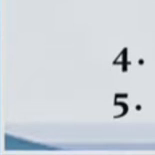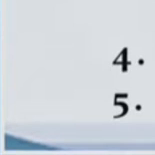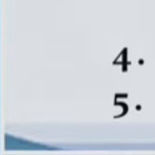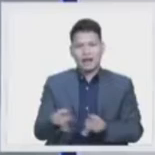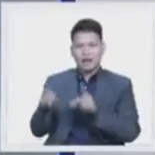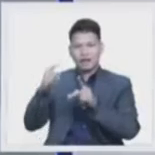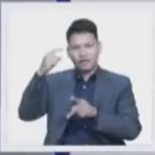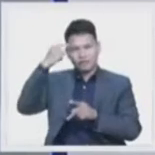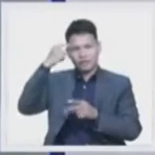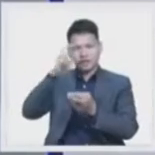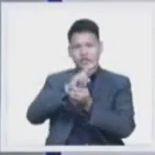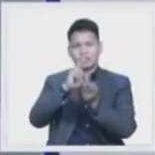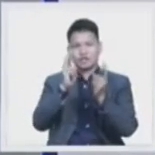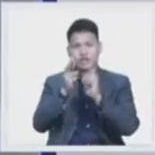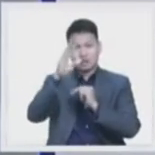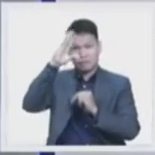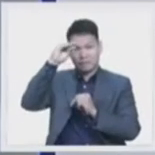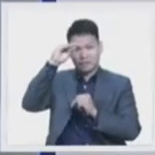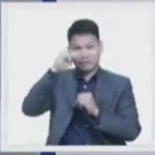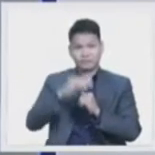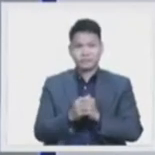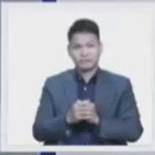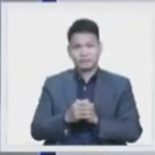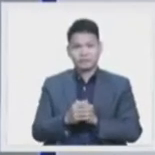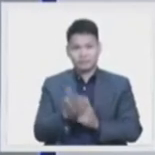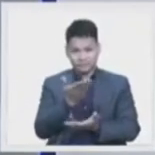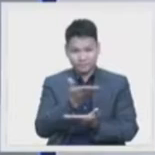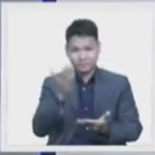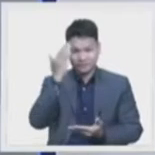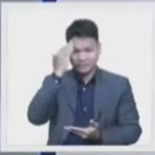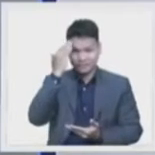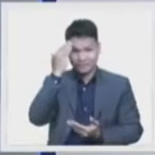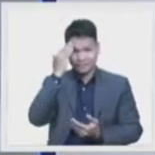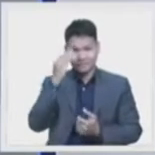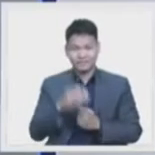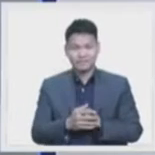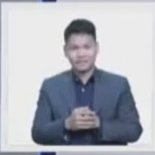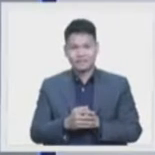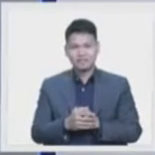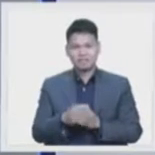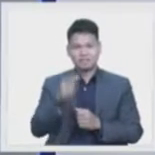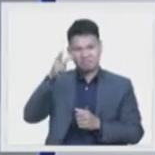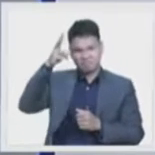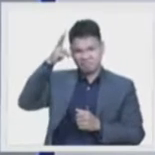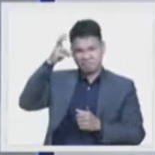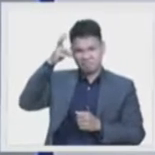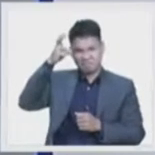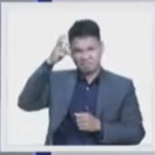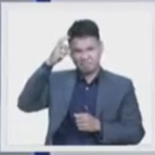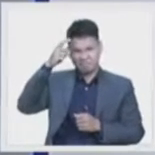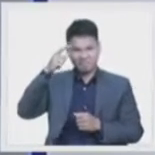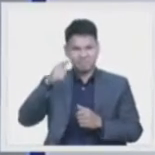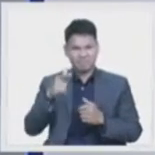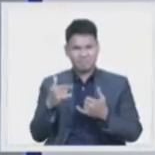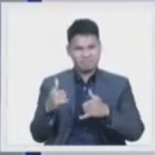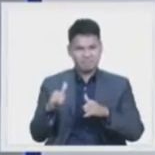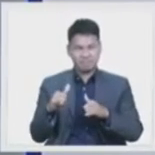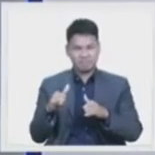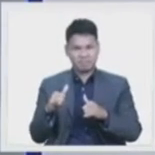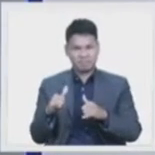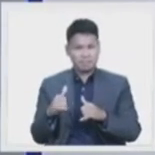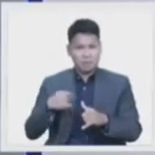pagluwas sa tao. Abi ninyo makagalaan, si Satanas, samtang sa